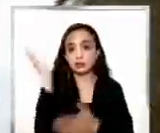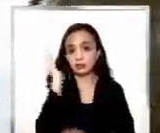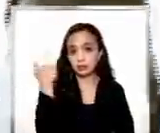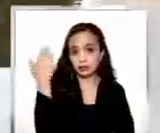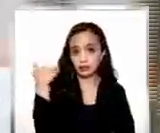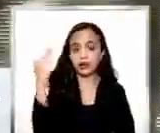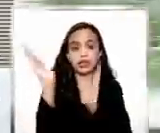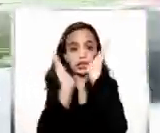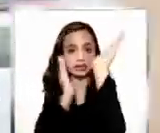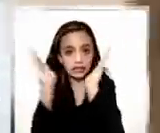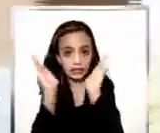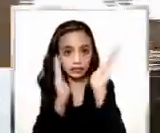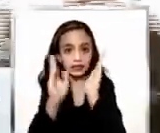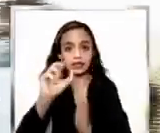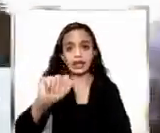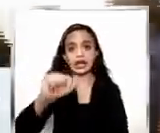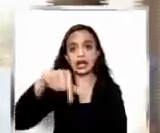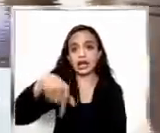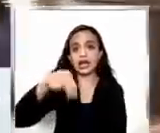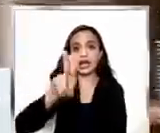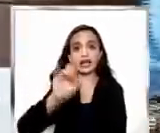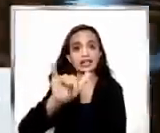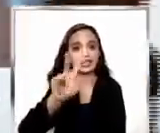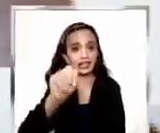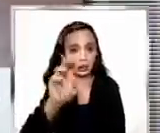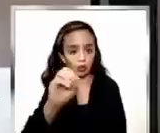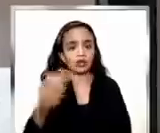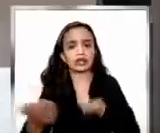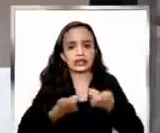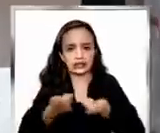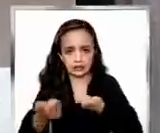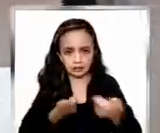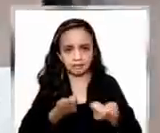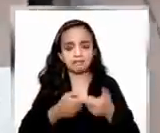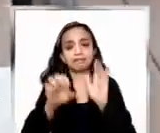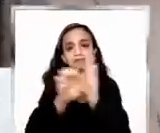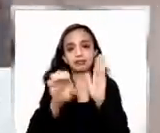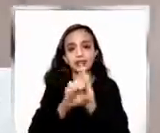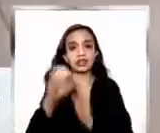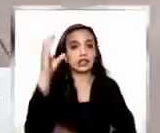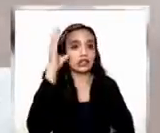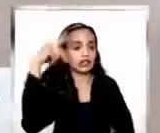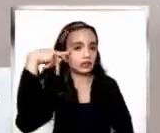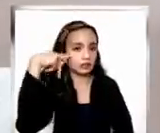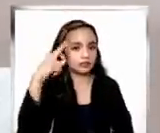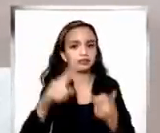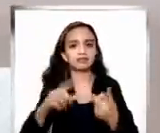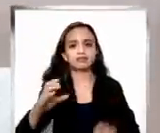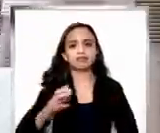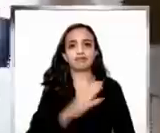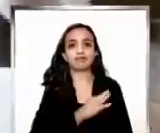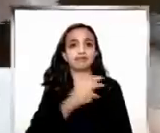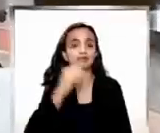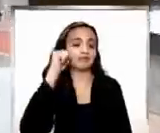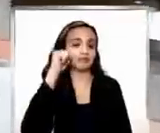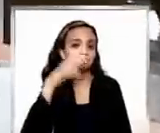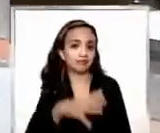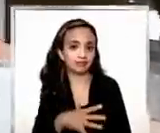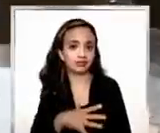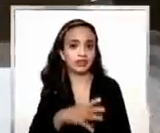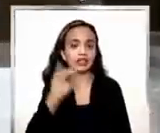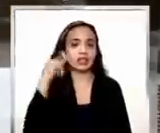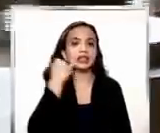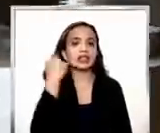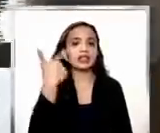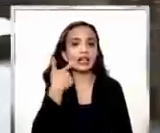administration, gaya ni na dating Finance Secretary Cesar Purisima, Congresswoman at dating Health Secretary Janet Garin, at mga